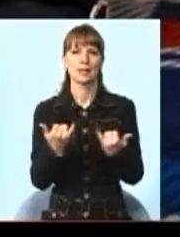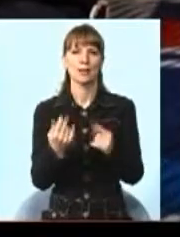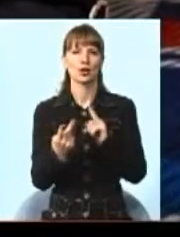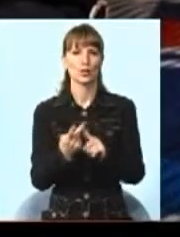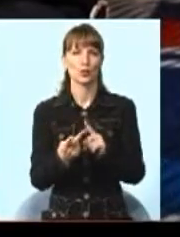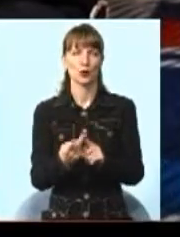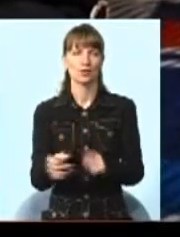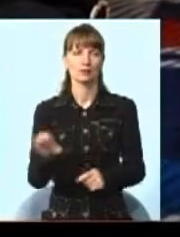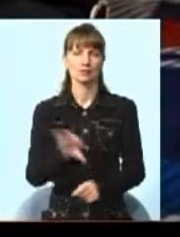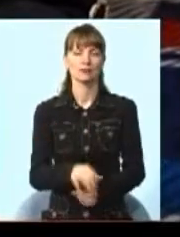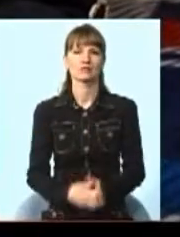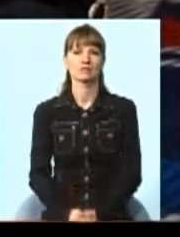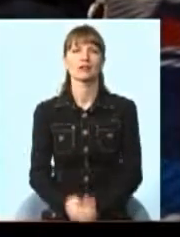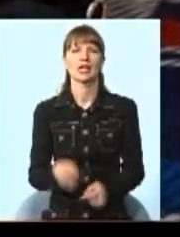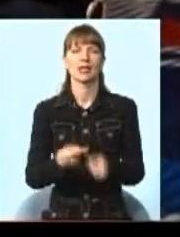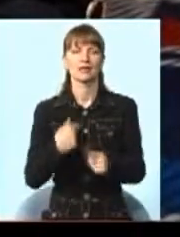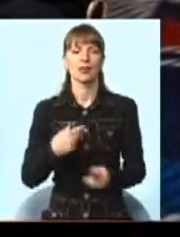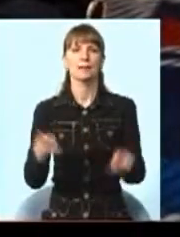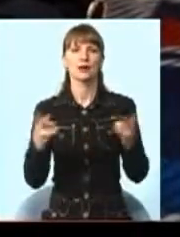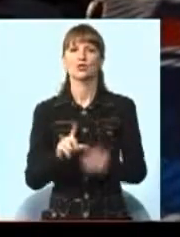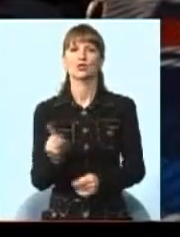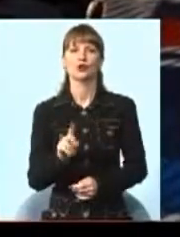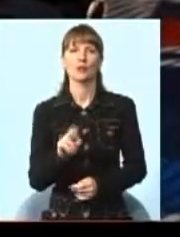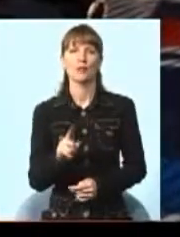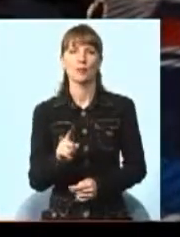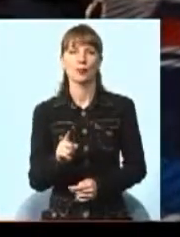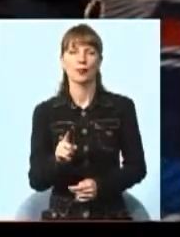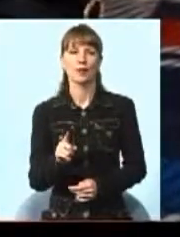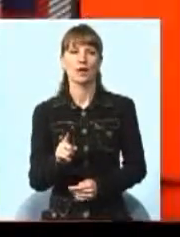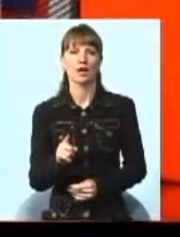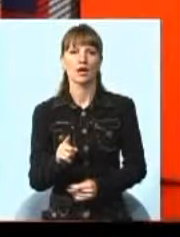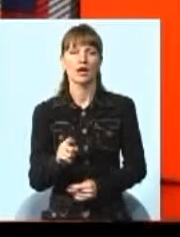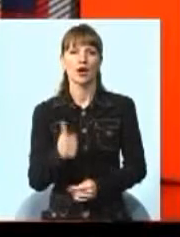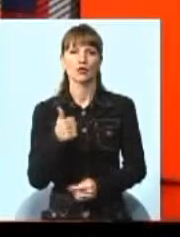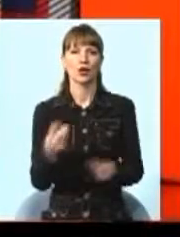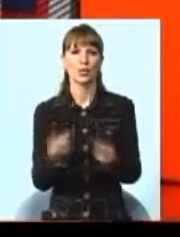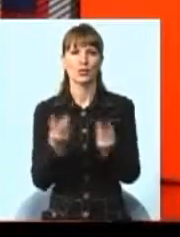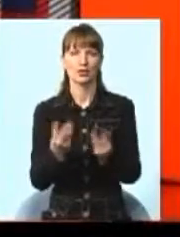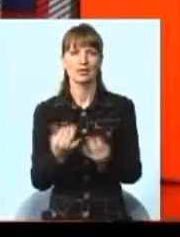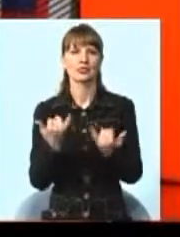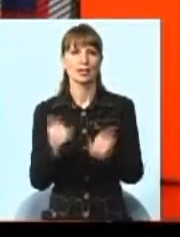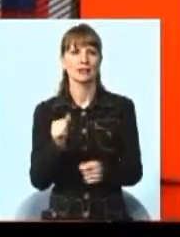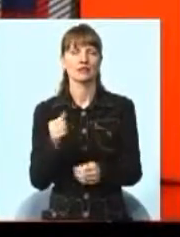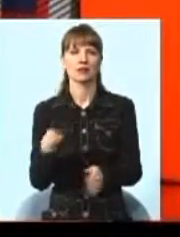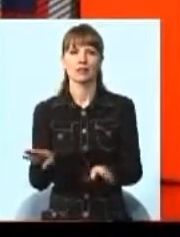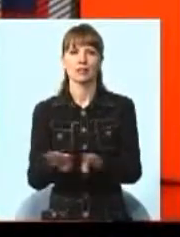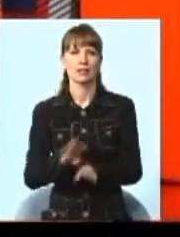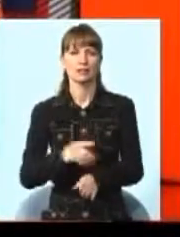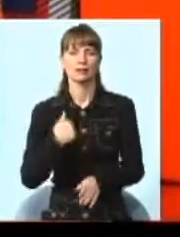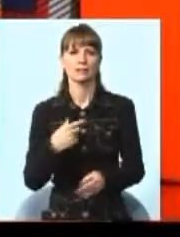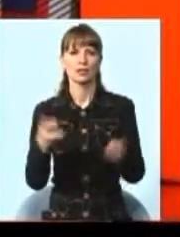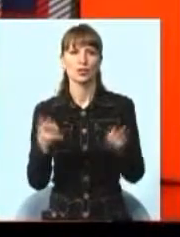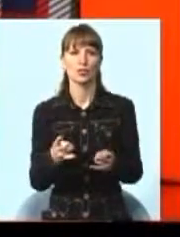другий. Це нам потрібно, щоб купюра добре горіла. Добре, тепер не закриваємо. Тепер нам